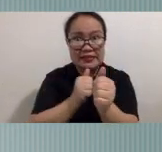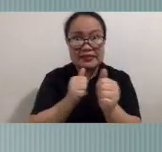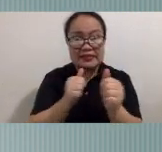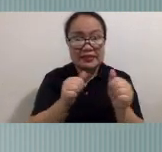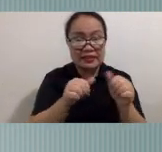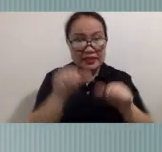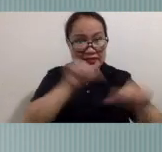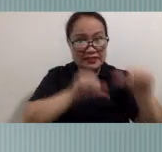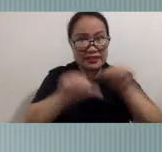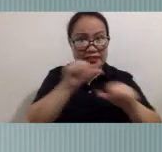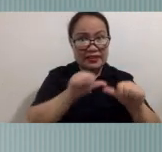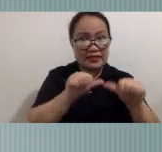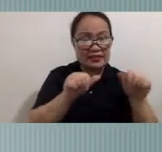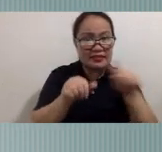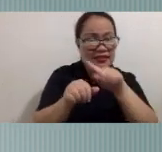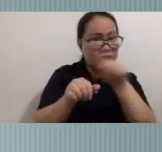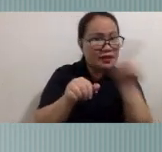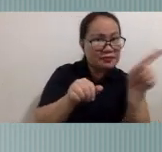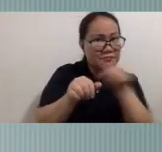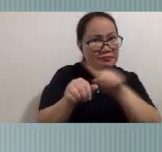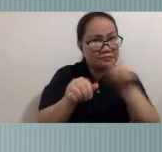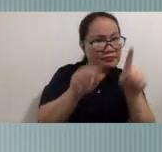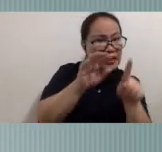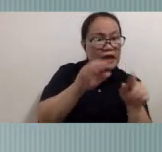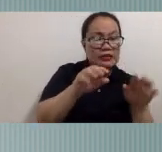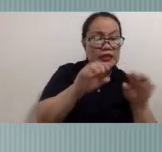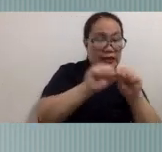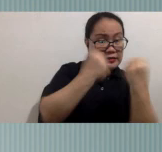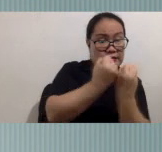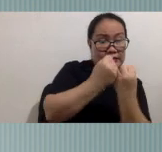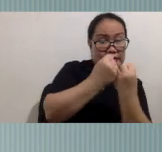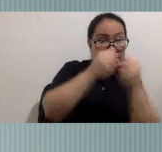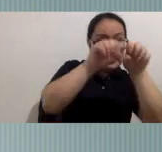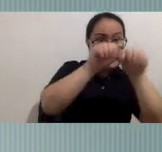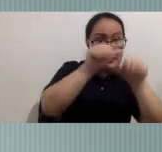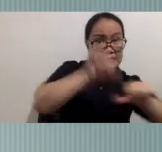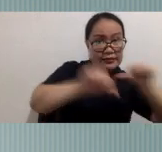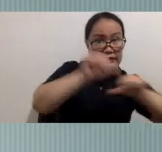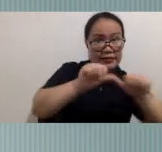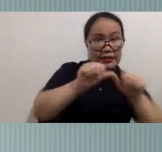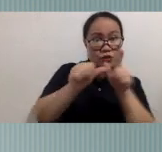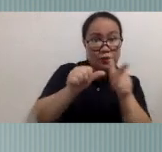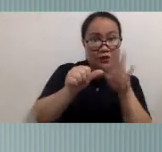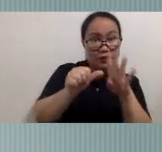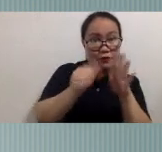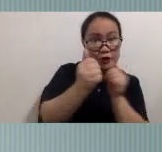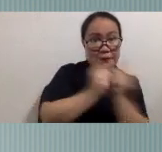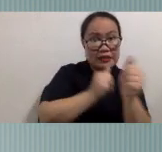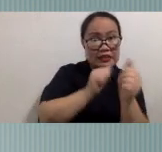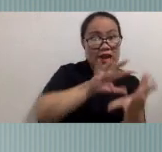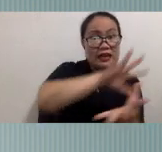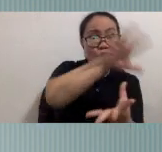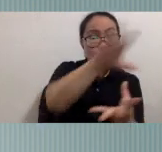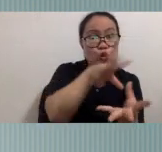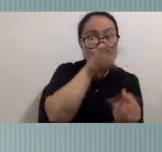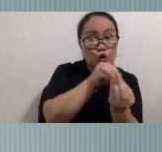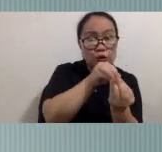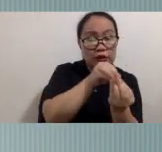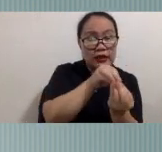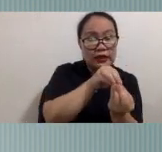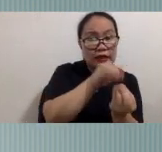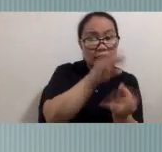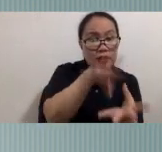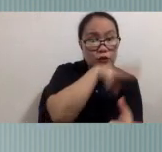Now, sabi, 24 pass the science test. So, pupunta tayo sa science na bilog.